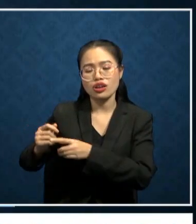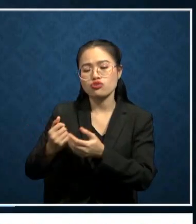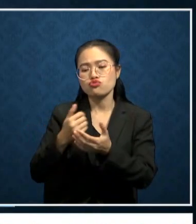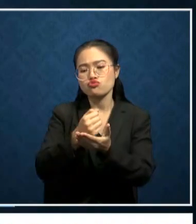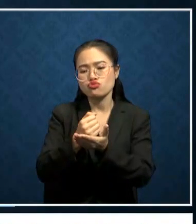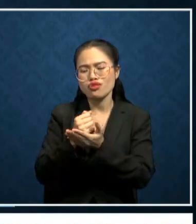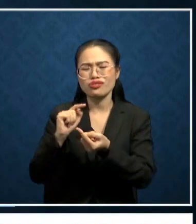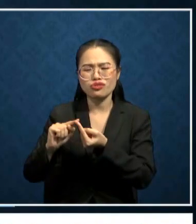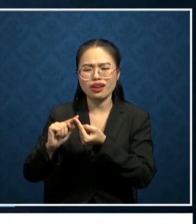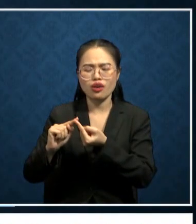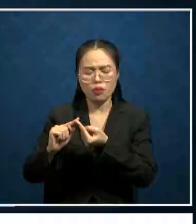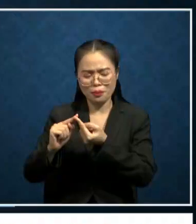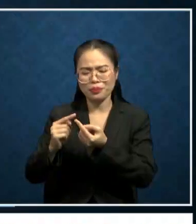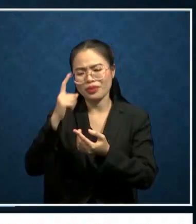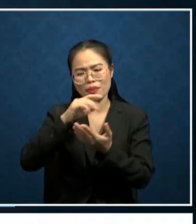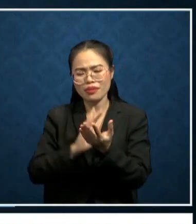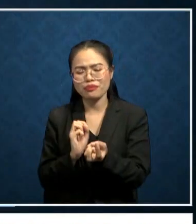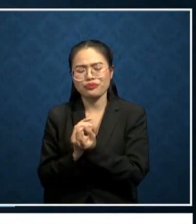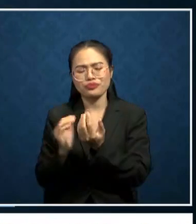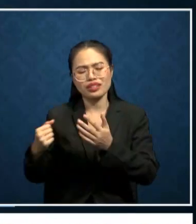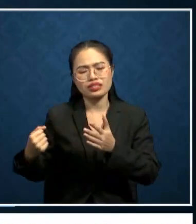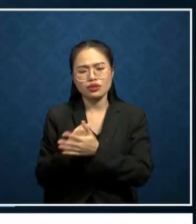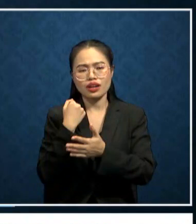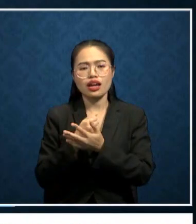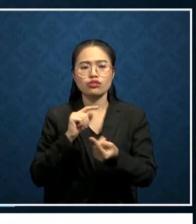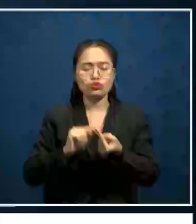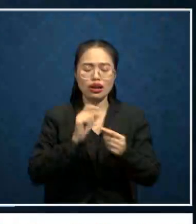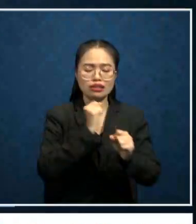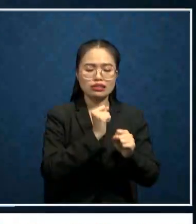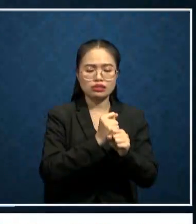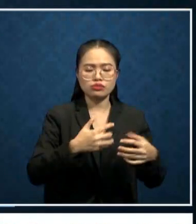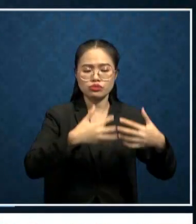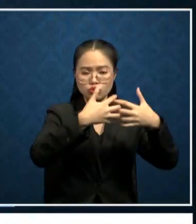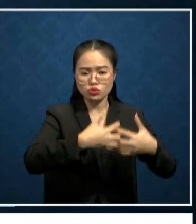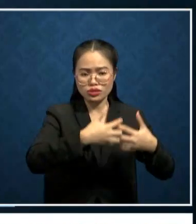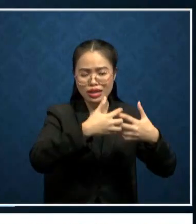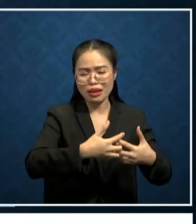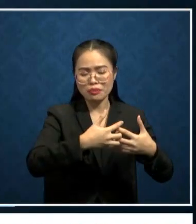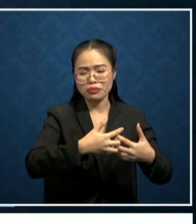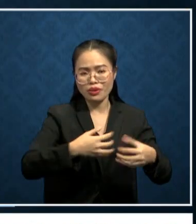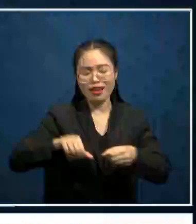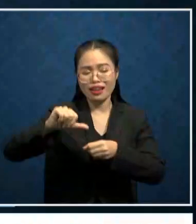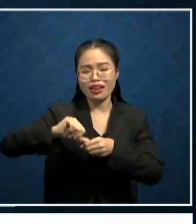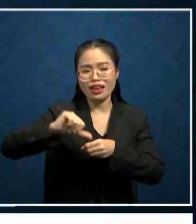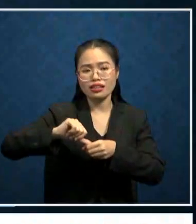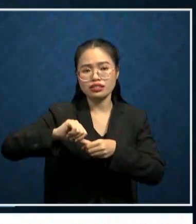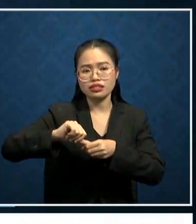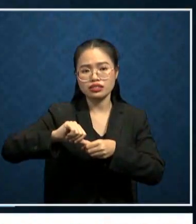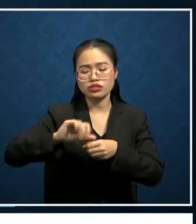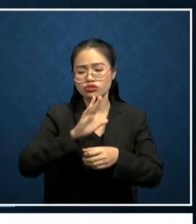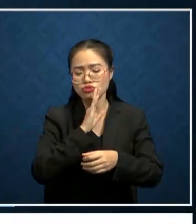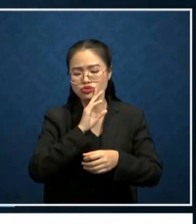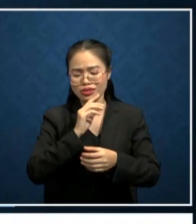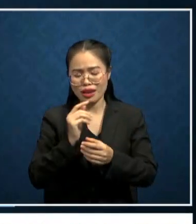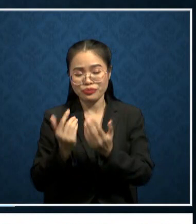เปโตรเลโรในการสร้างมูลค่าเพิ่มจากอุตสาหกรรมเ่อปิโตรเคมีนะครับเมื่อไพาแก๊ส